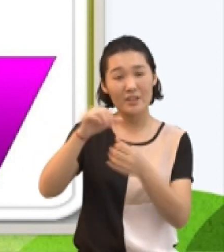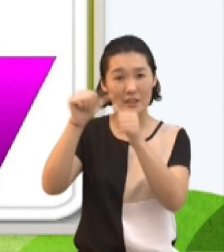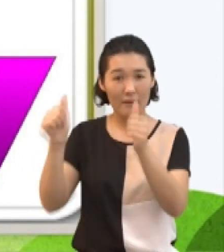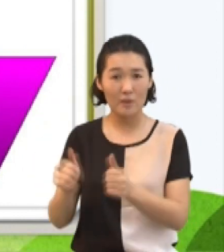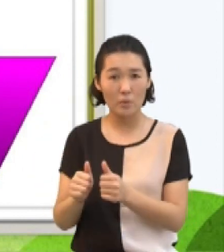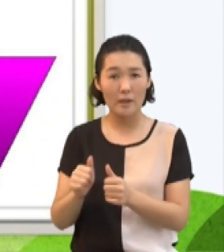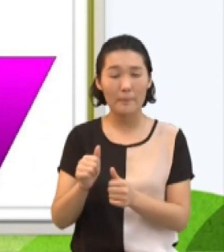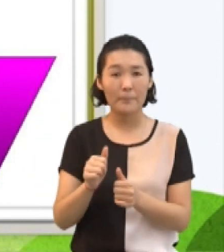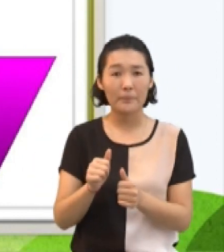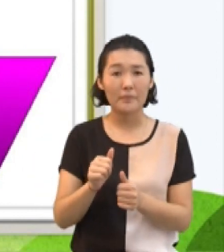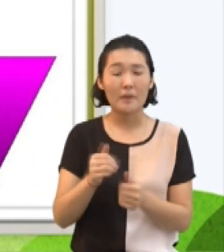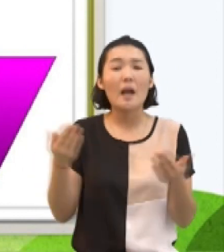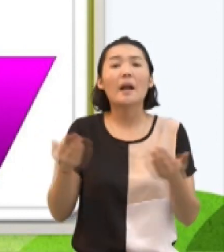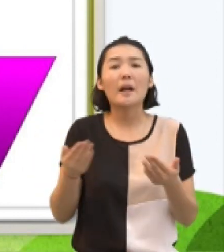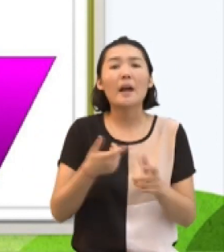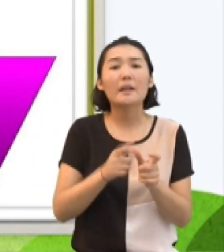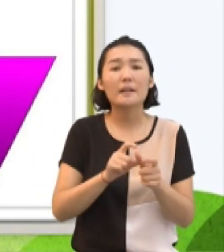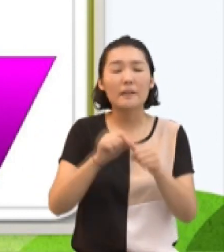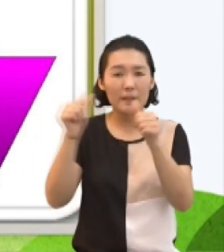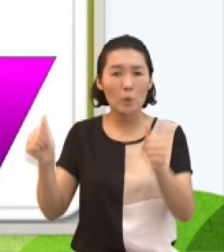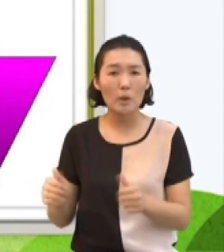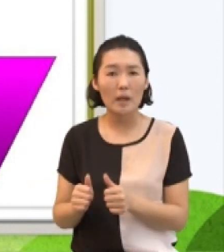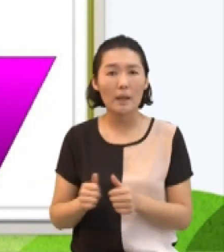за геометрическая фигура?